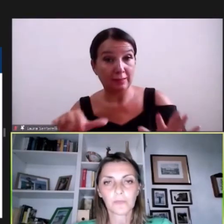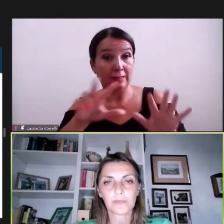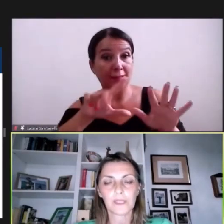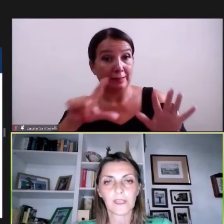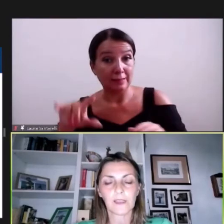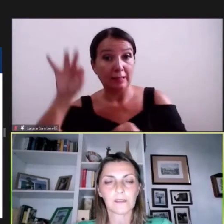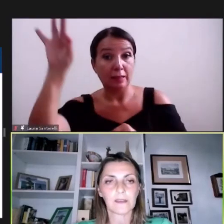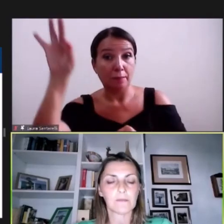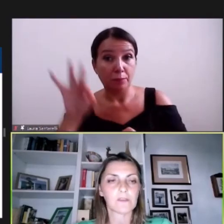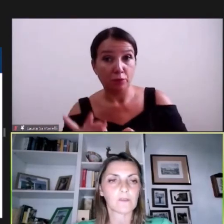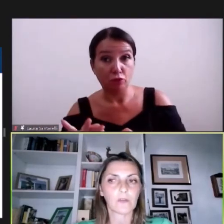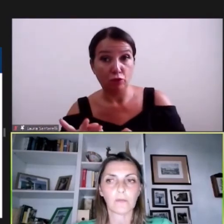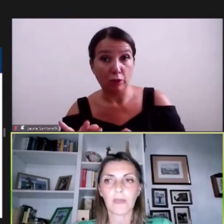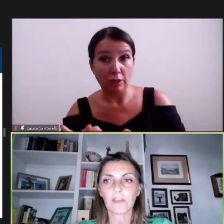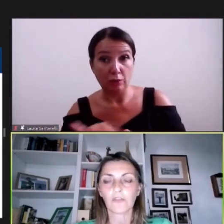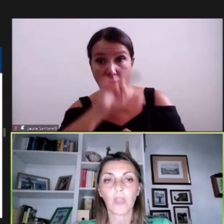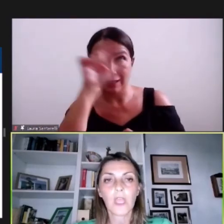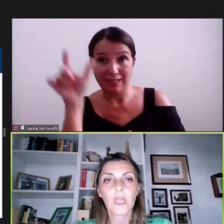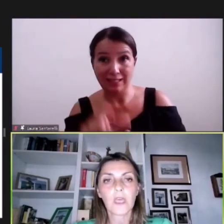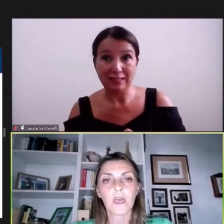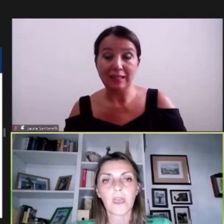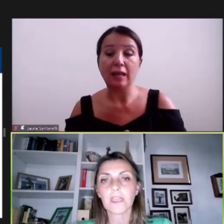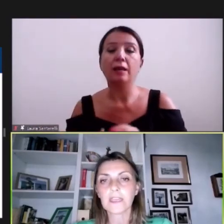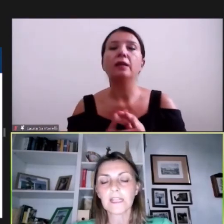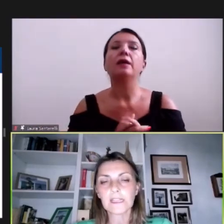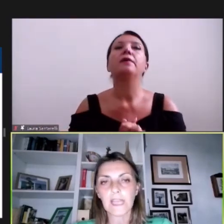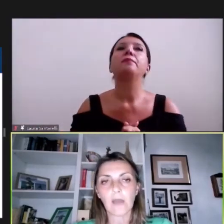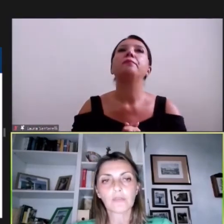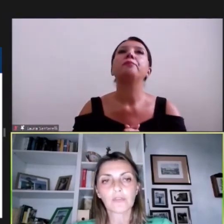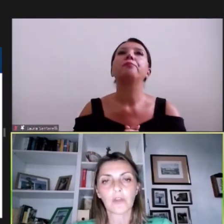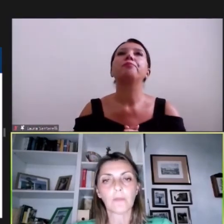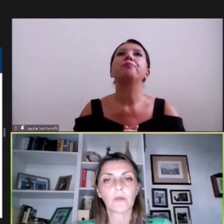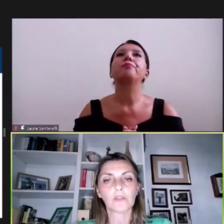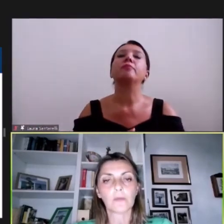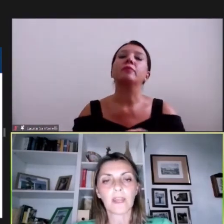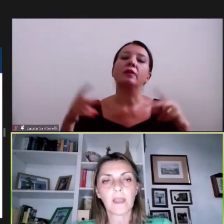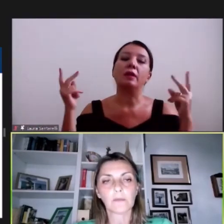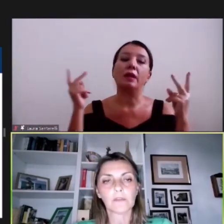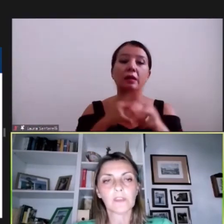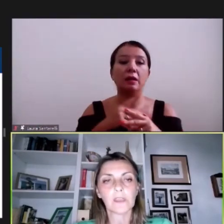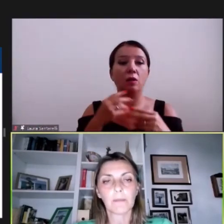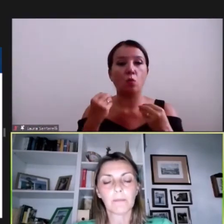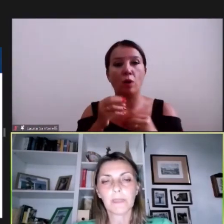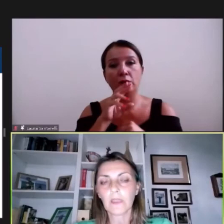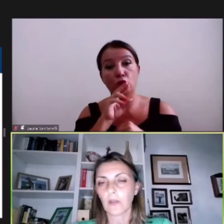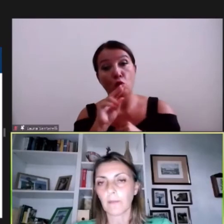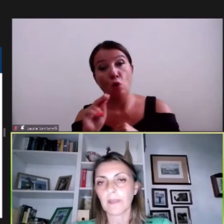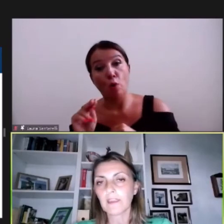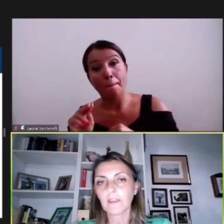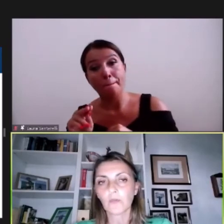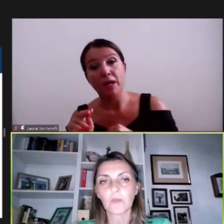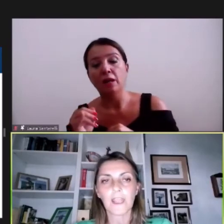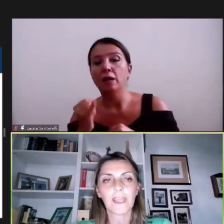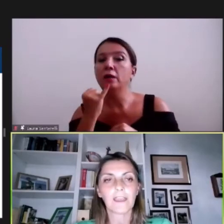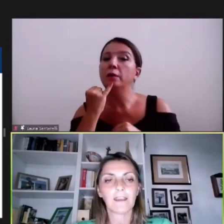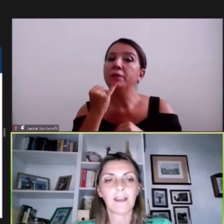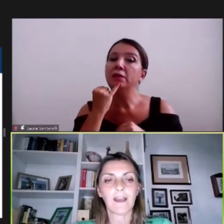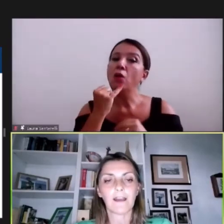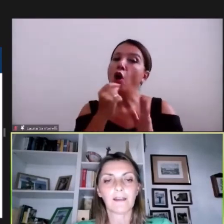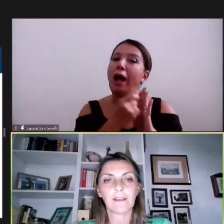36-37% dell'immesso al commercio. In realtà, purtroppo, quando parliamo di piccole